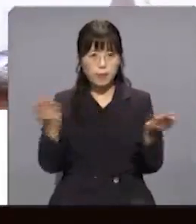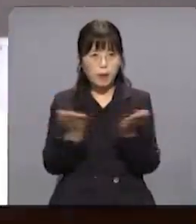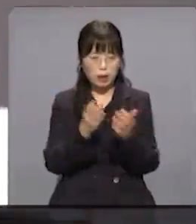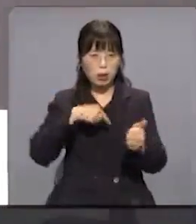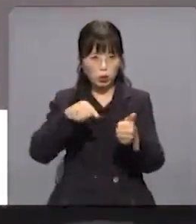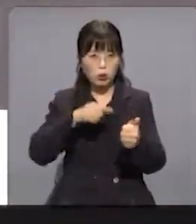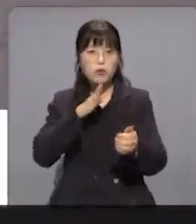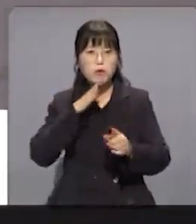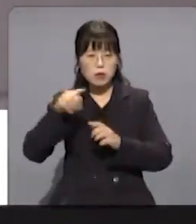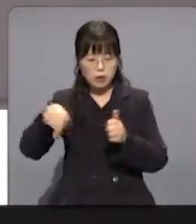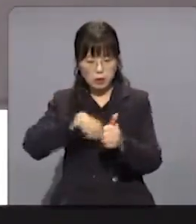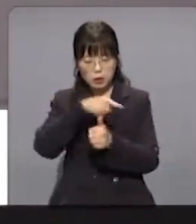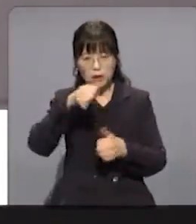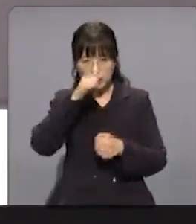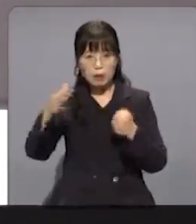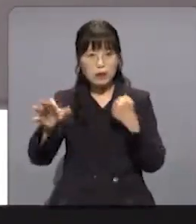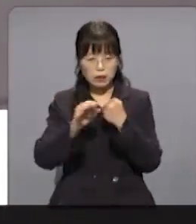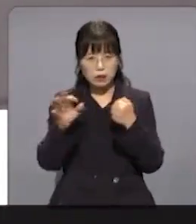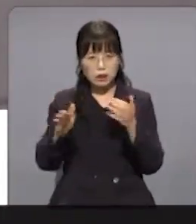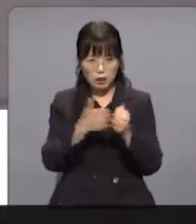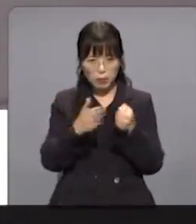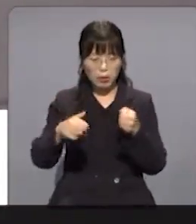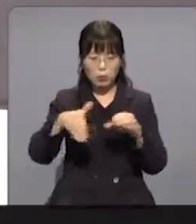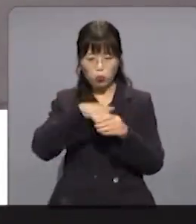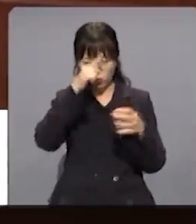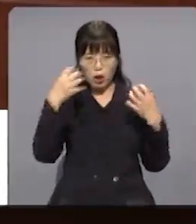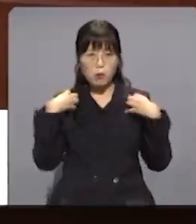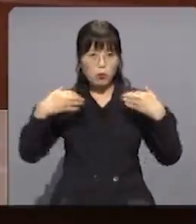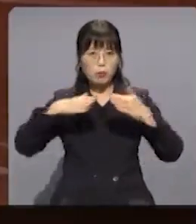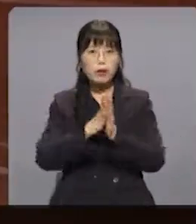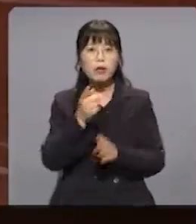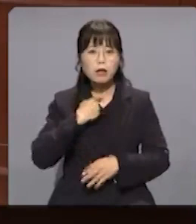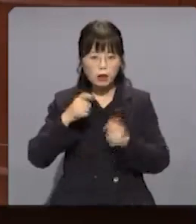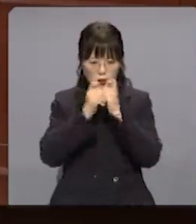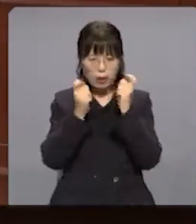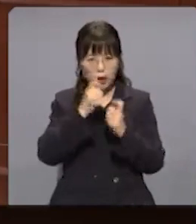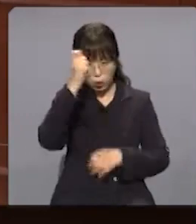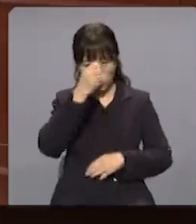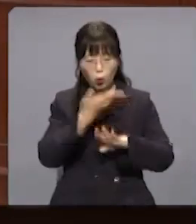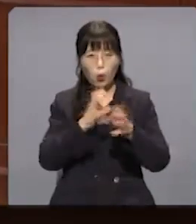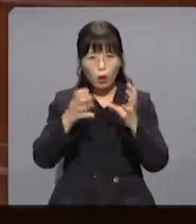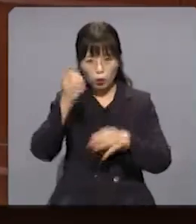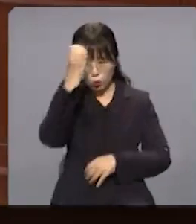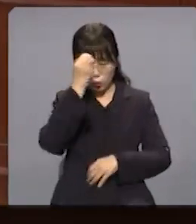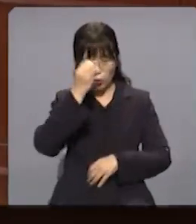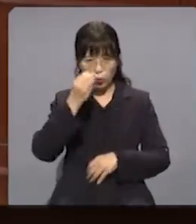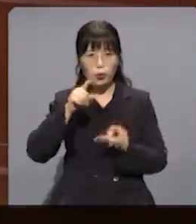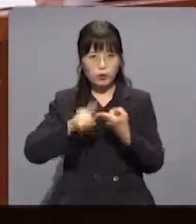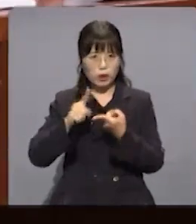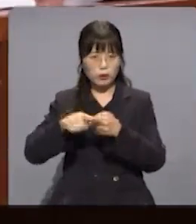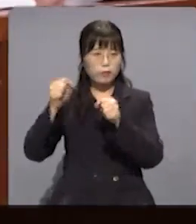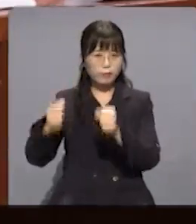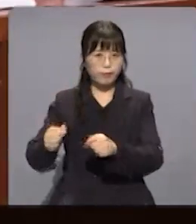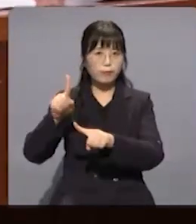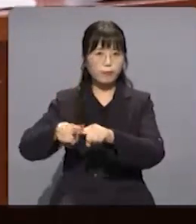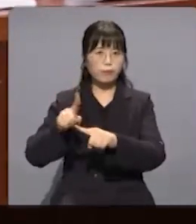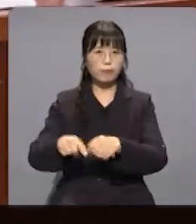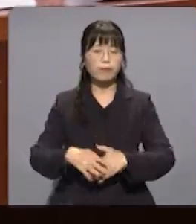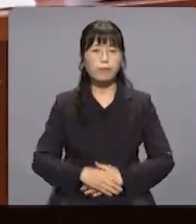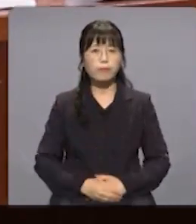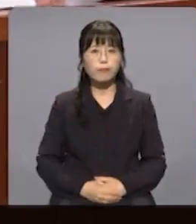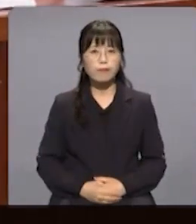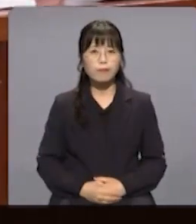맞춤형 교육을 실시하는 자원에서 문재인 정부에서 폐지하기로 했던 자사고 외고 국제고는 존치하기로 했습니다